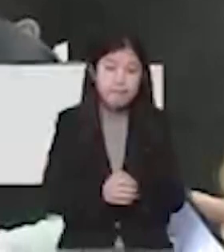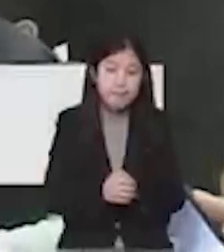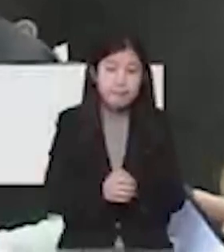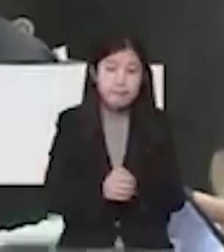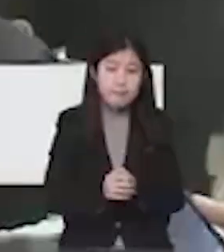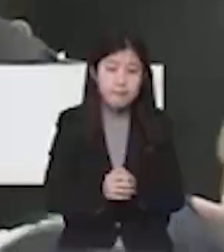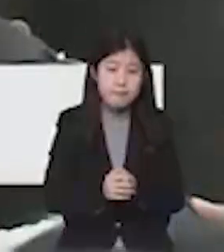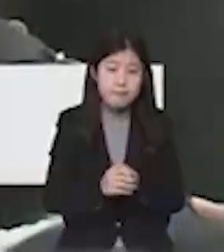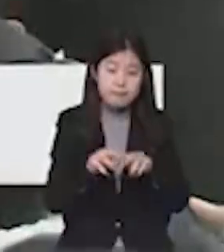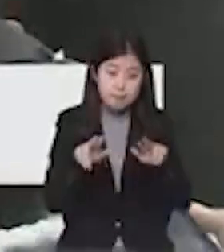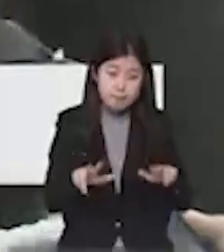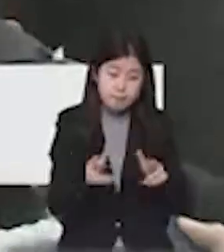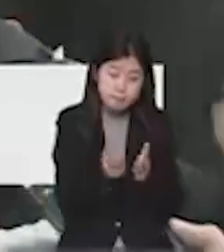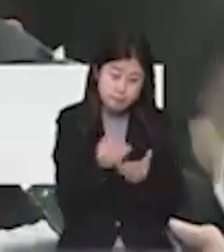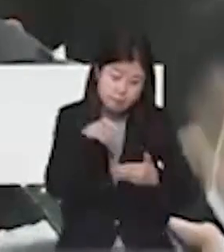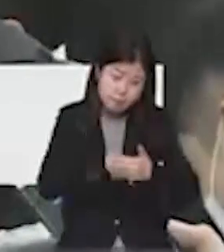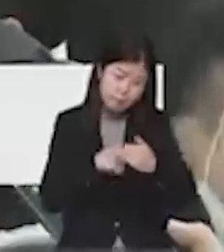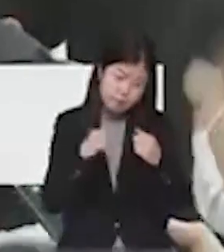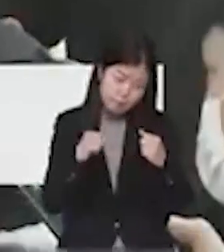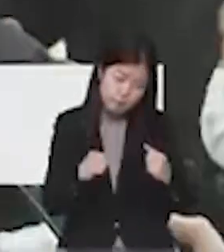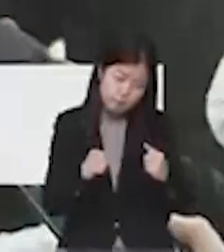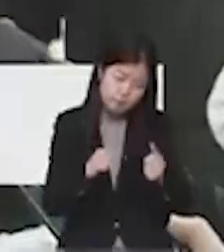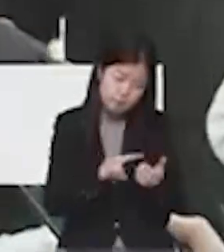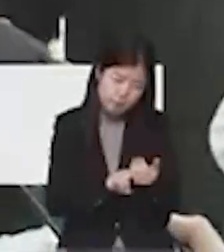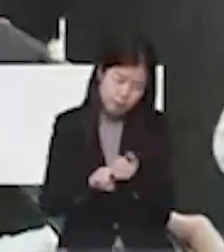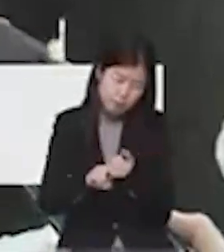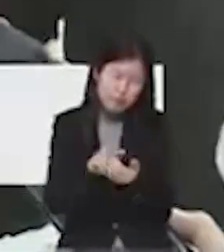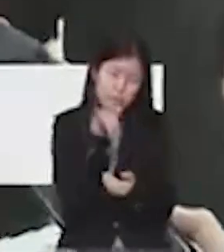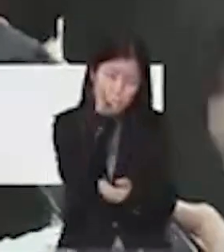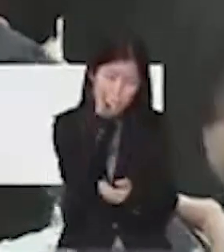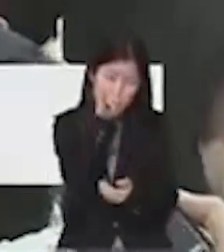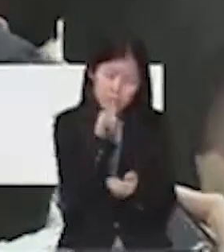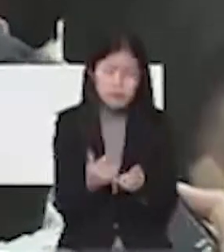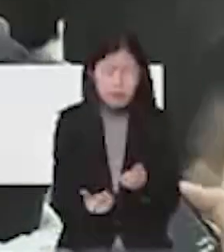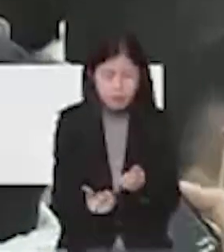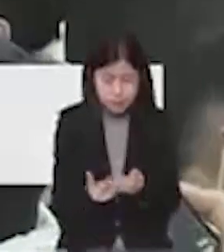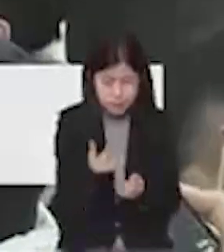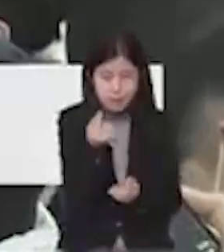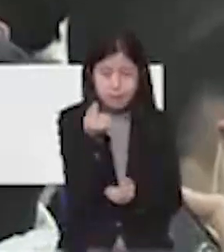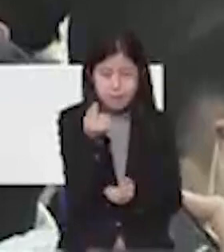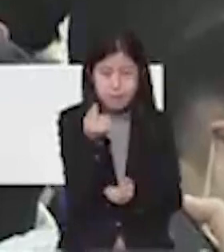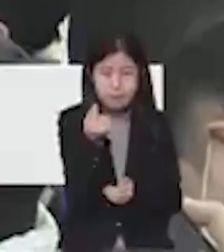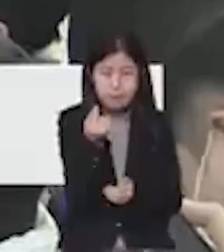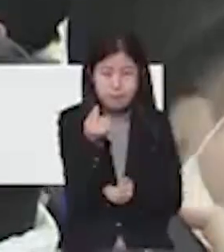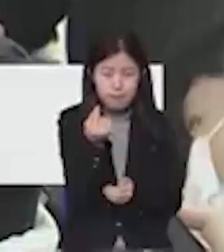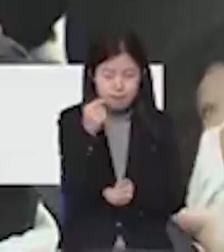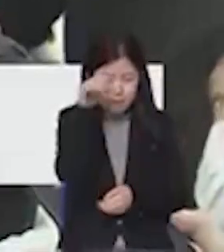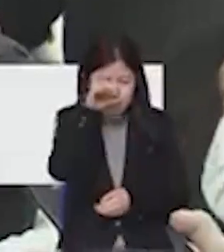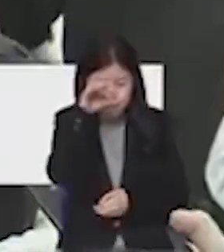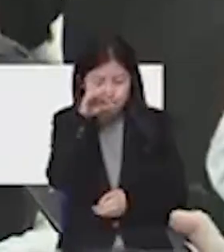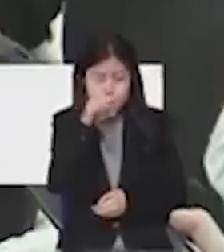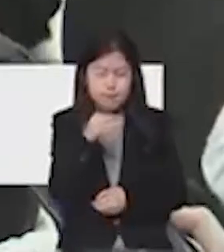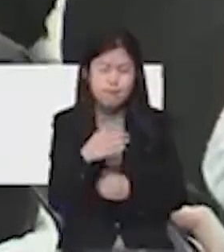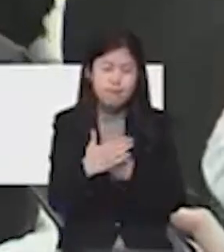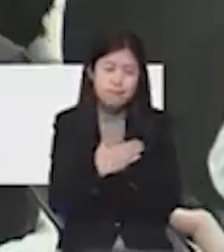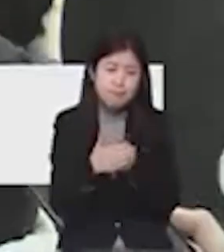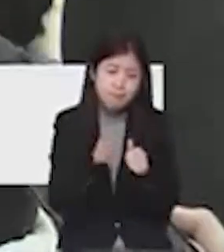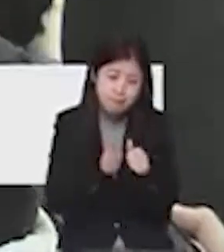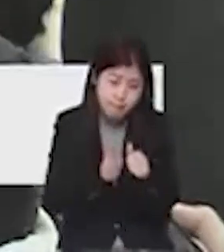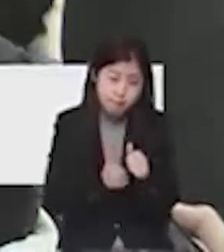이제 안에 계신 분이 많잖아요. 최대한 빨리 좀 이렇게 좀 살려주시면 하는